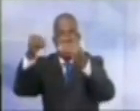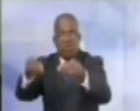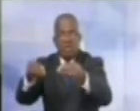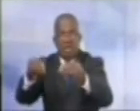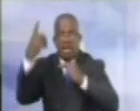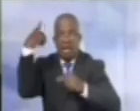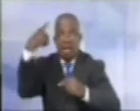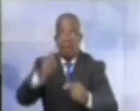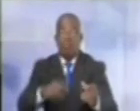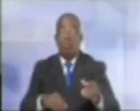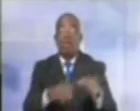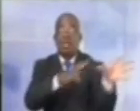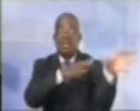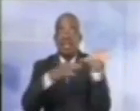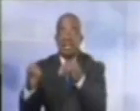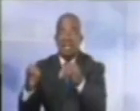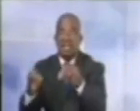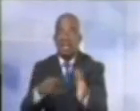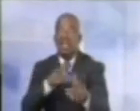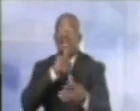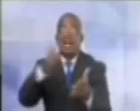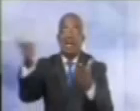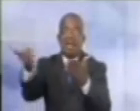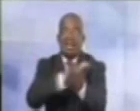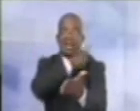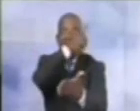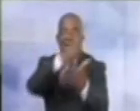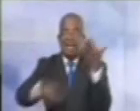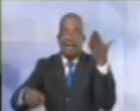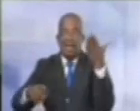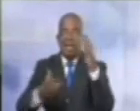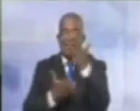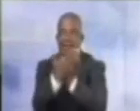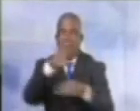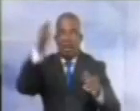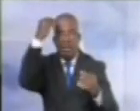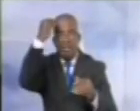la Construction, de l'Urbanisme,